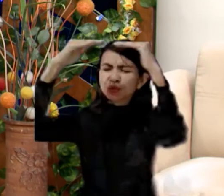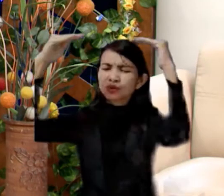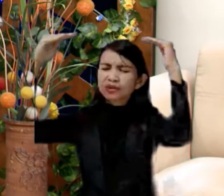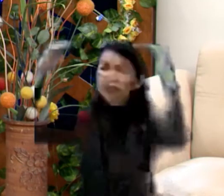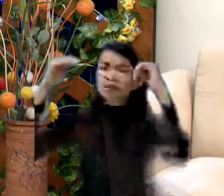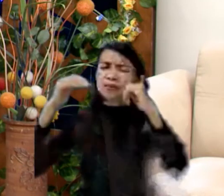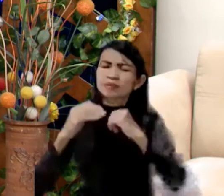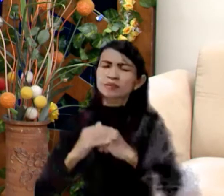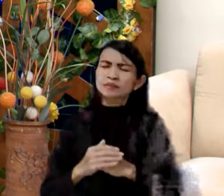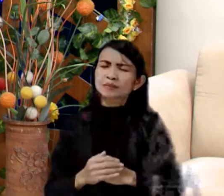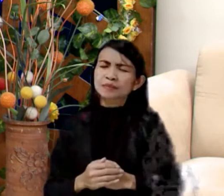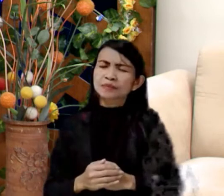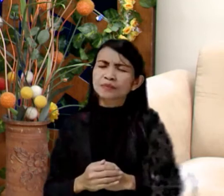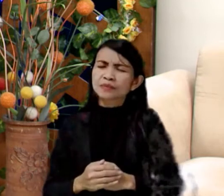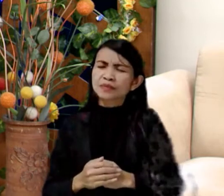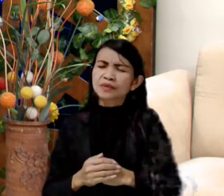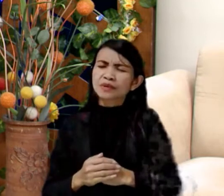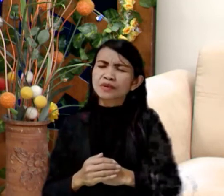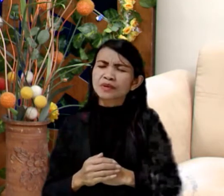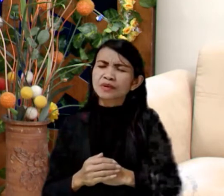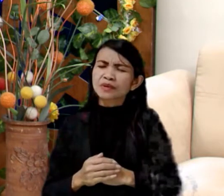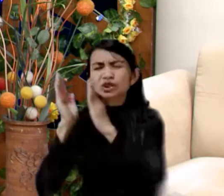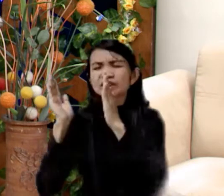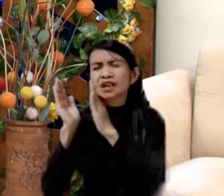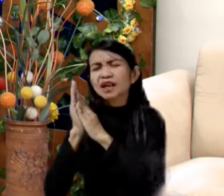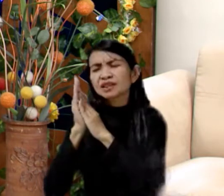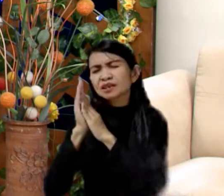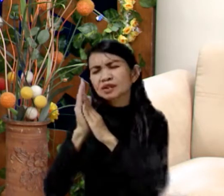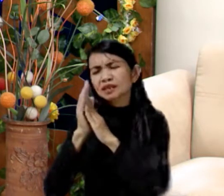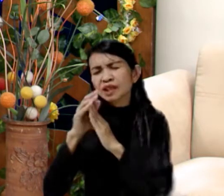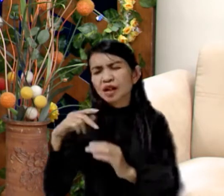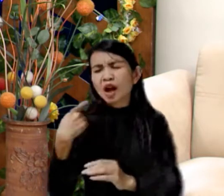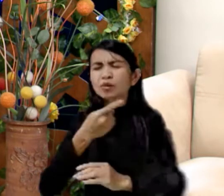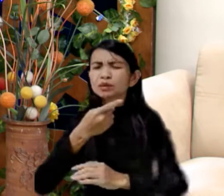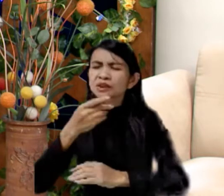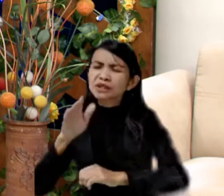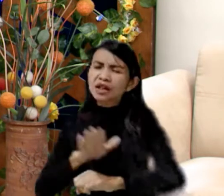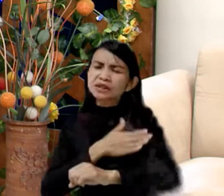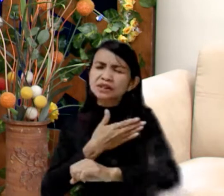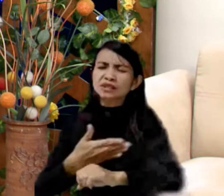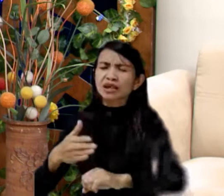pujian yang barusan kami nyanyikan bersama-sama ya Tuhan, merupakan komitmen kami.